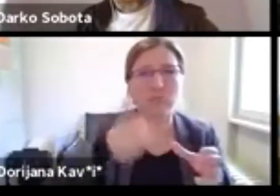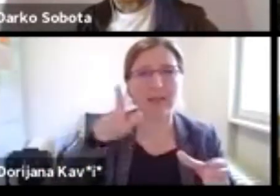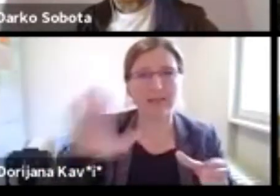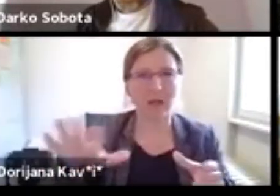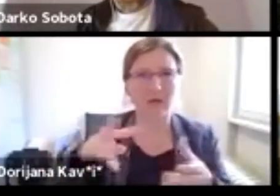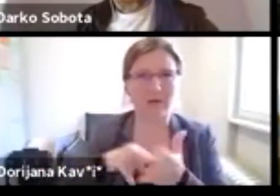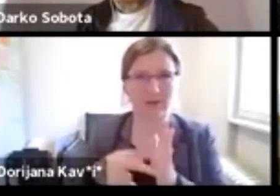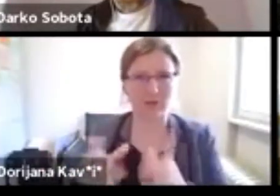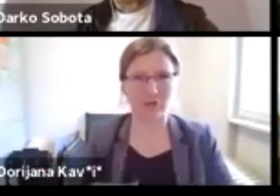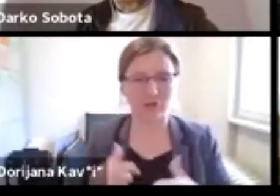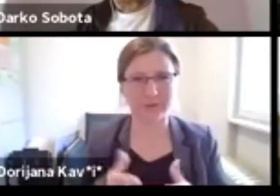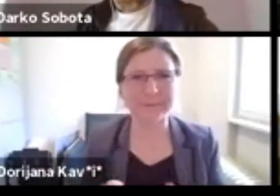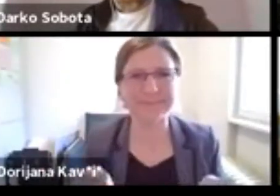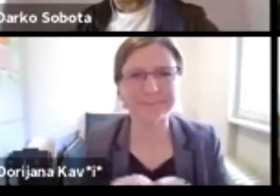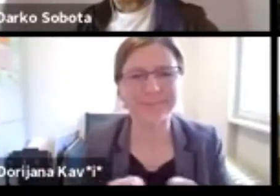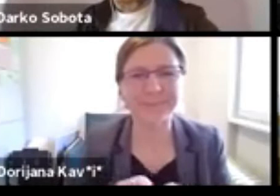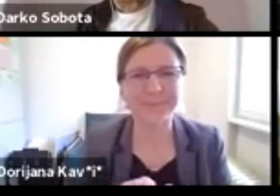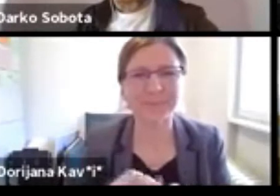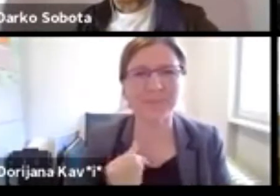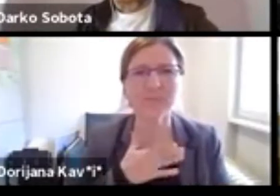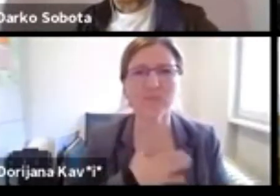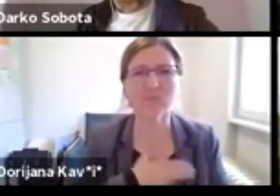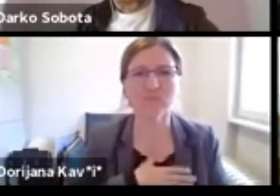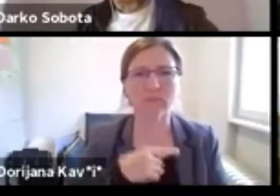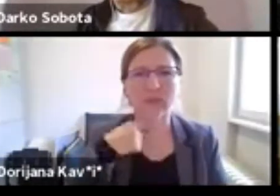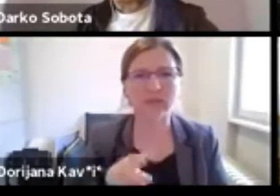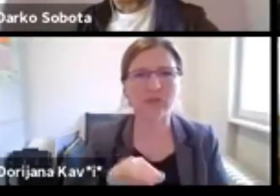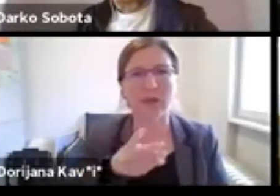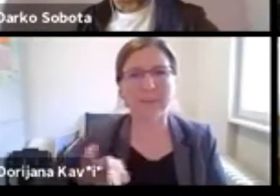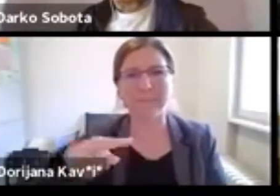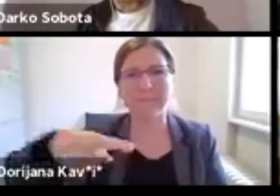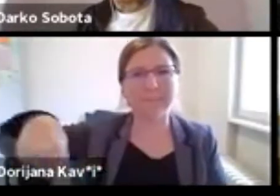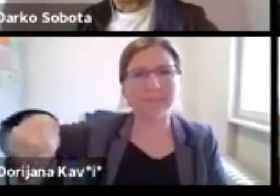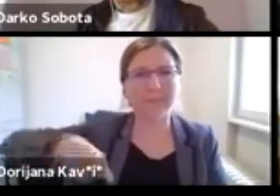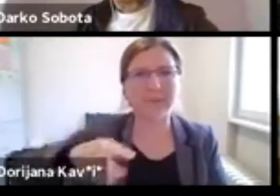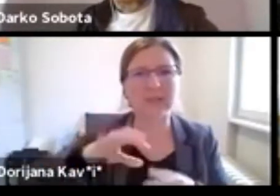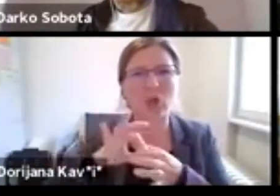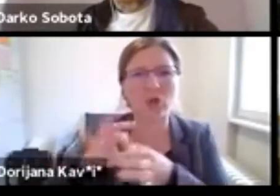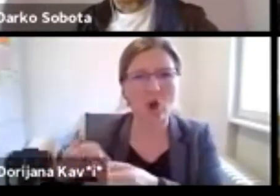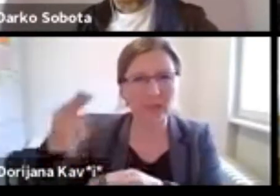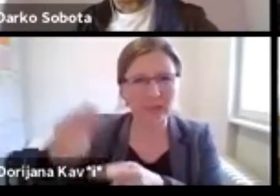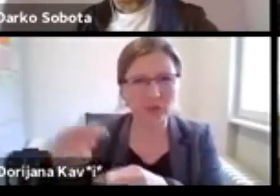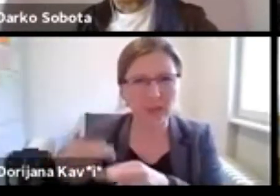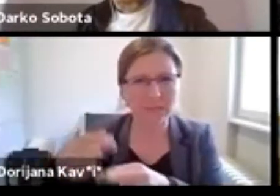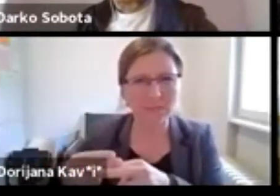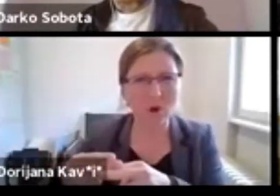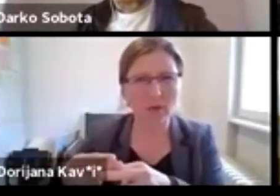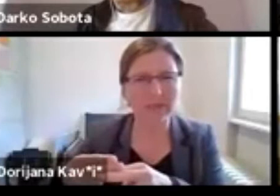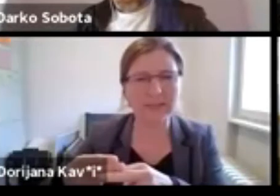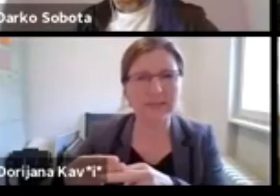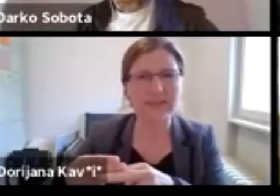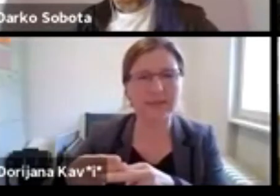istaknula radno aktivne osobe s kroničnim bolestima, jer oni su naravno veliki dio populacije i za njih je cijelo vrijeme